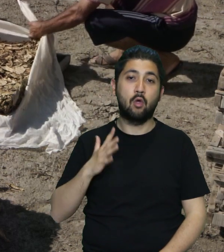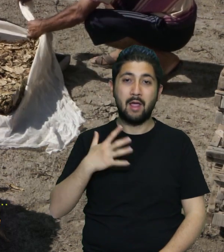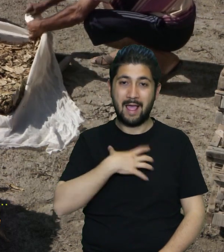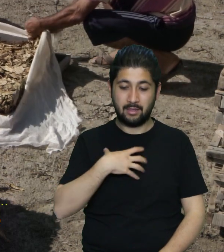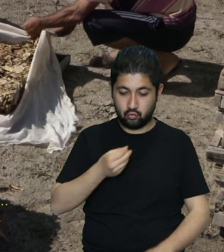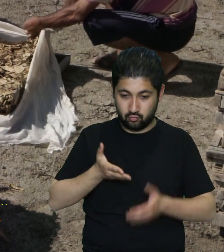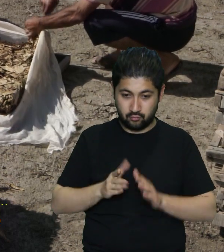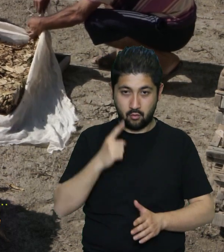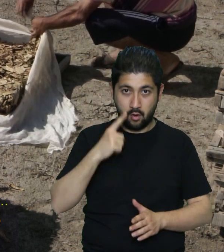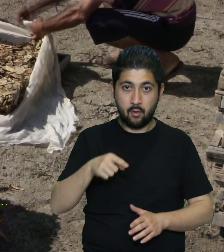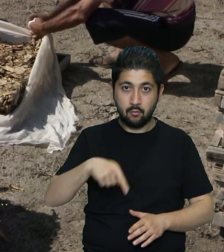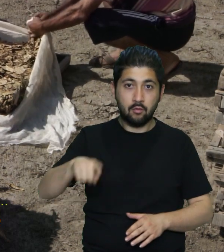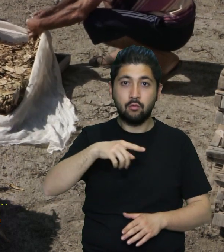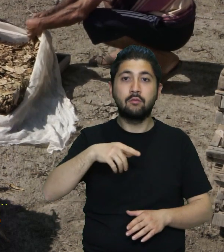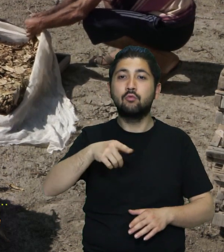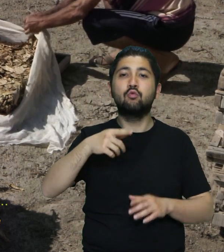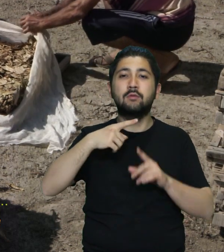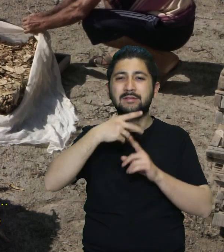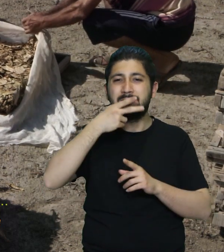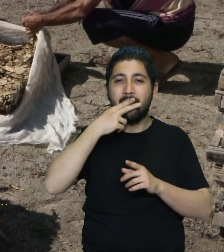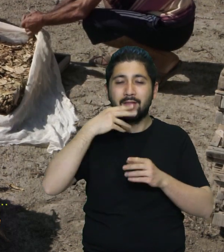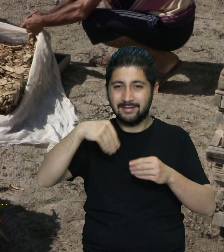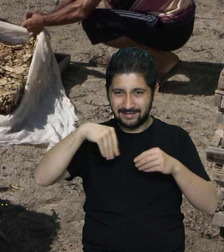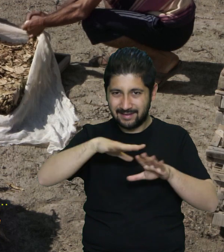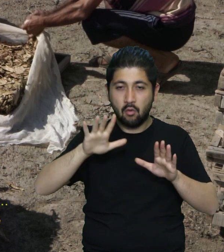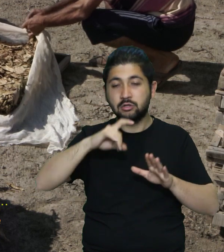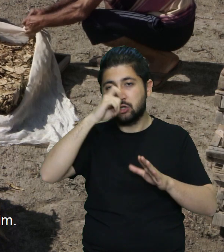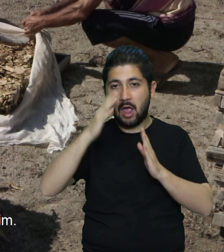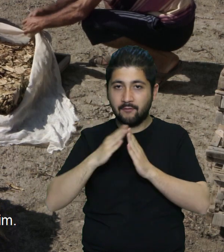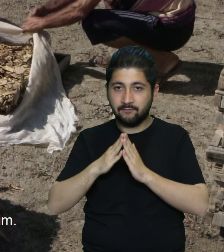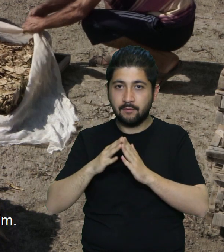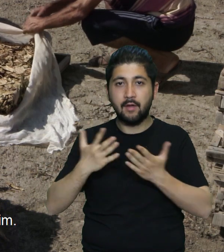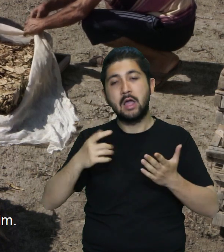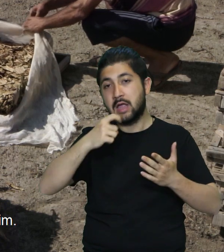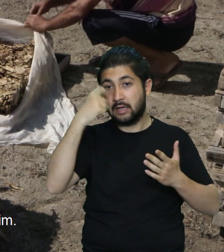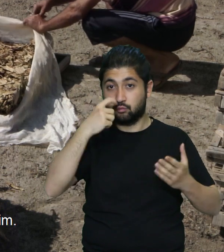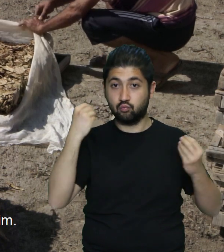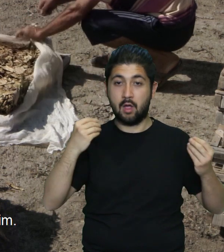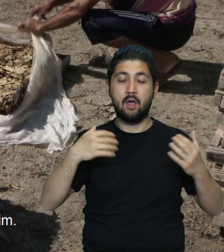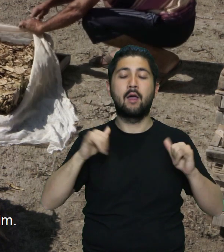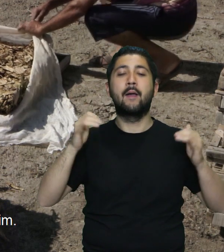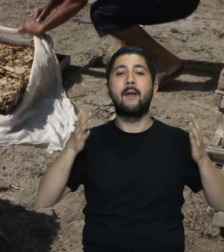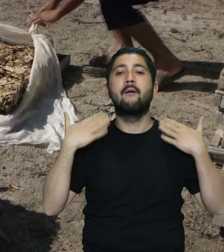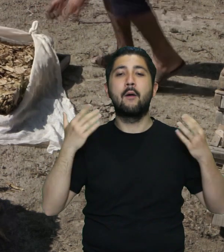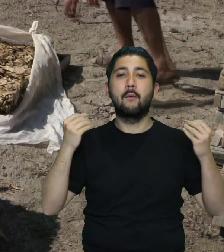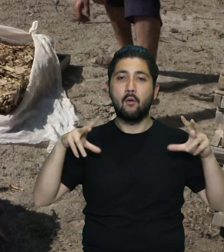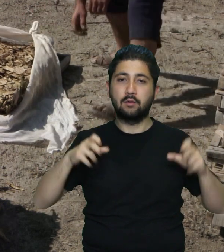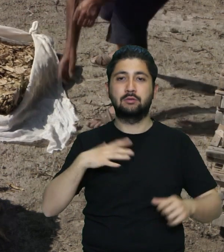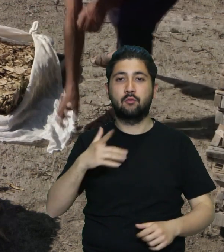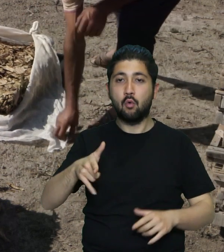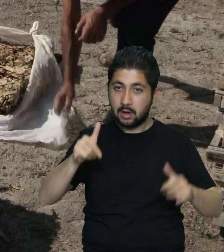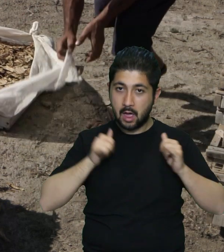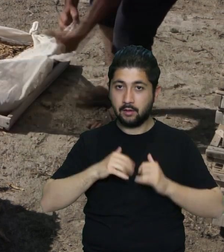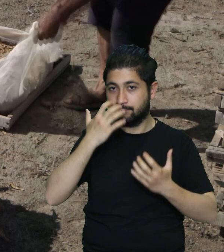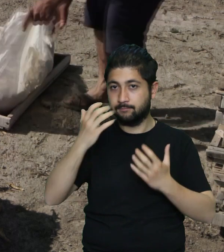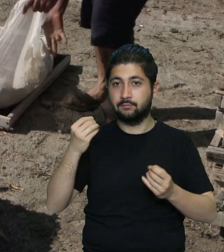kendi çocuğuma buralarda tütün tarlalarında değil de sıcacık bir evde ya da serin bir yazın evde oturtmasını isterim. Hani onun rahat